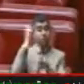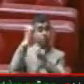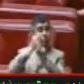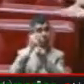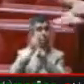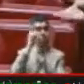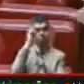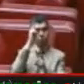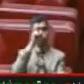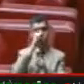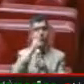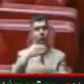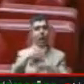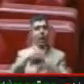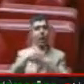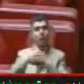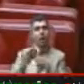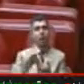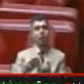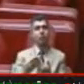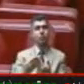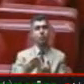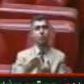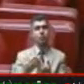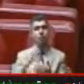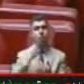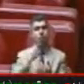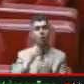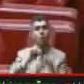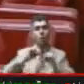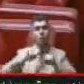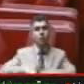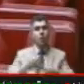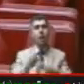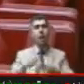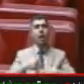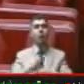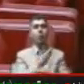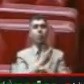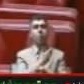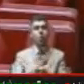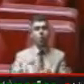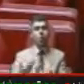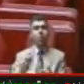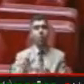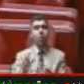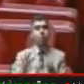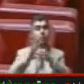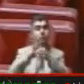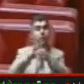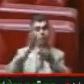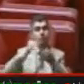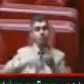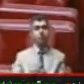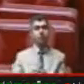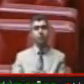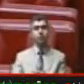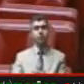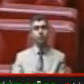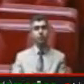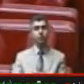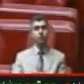ستظهر إن شاء الله يعني مباركة السيد رئيس الحكومة، سهم التعاقد.